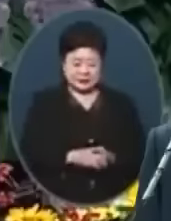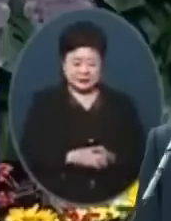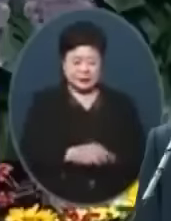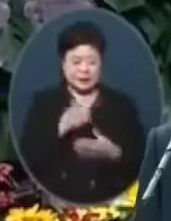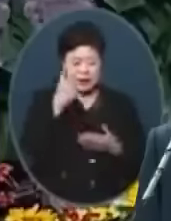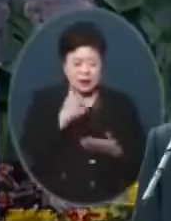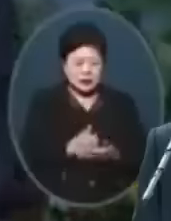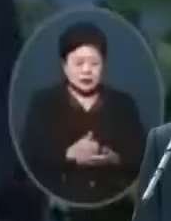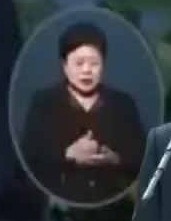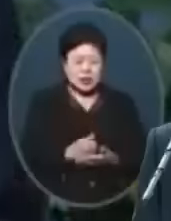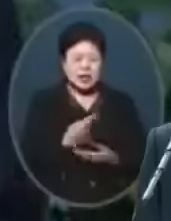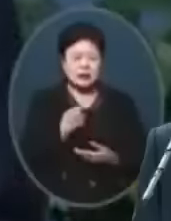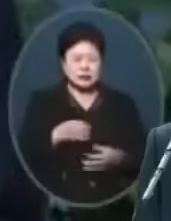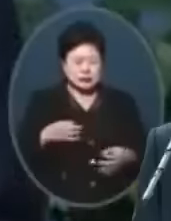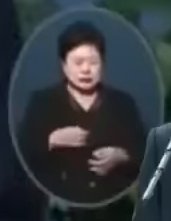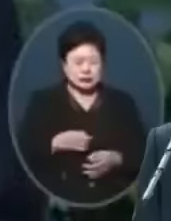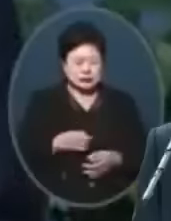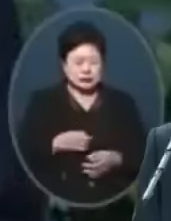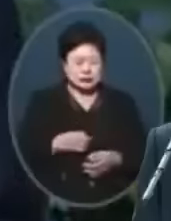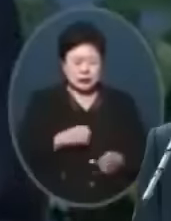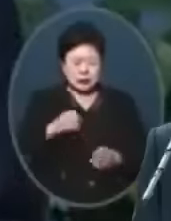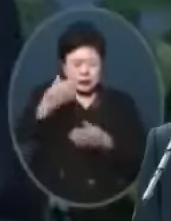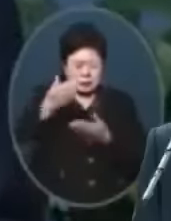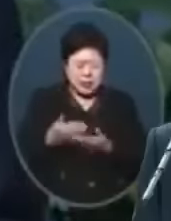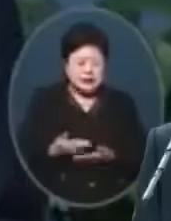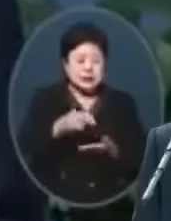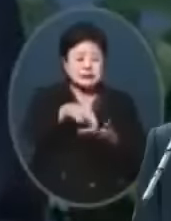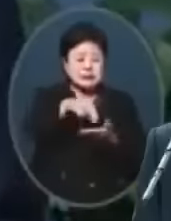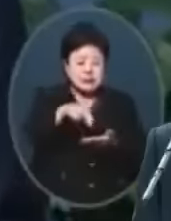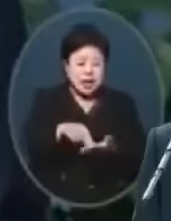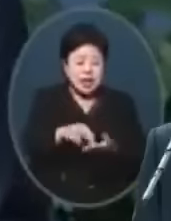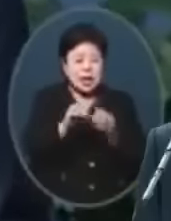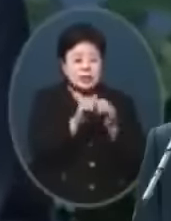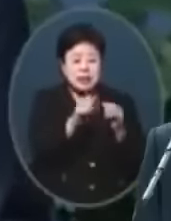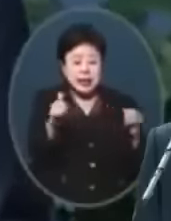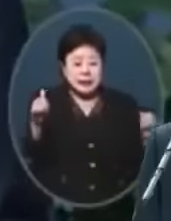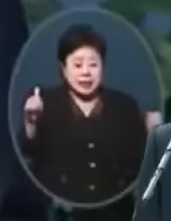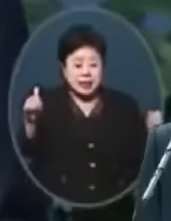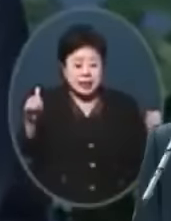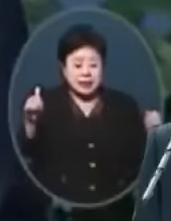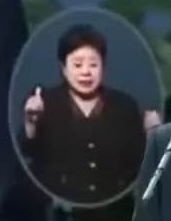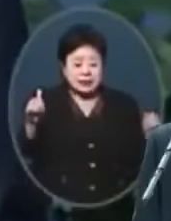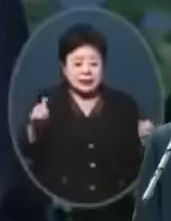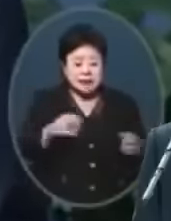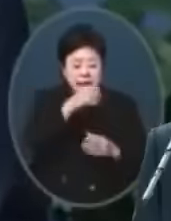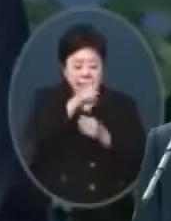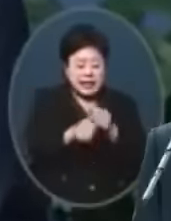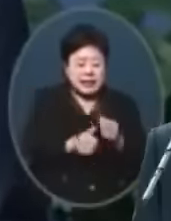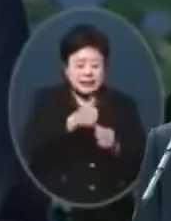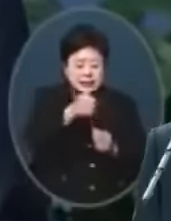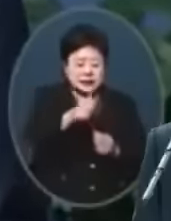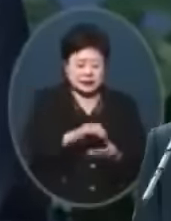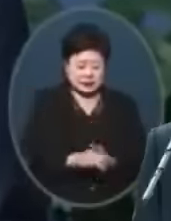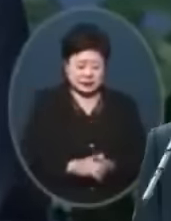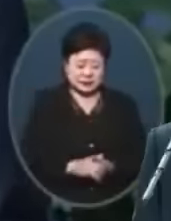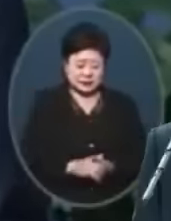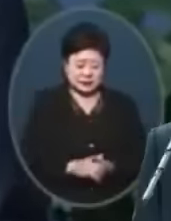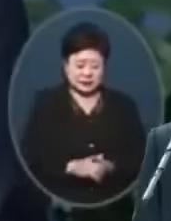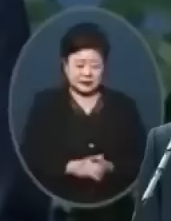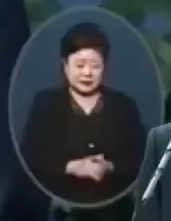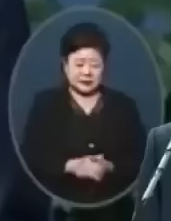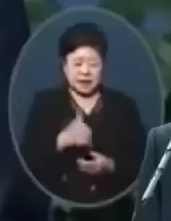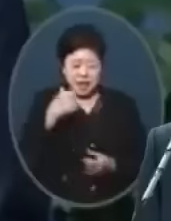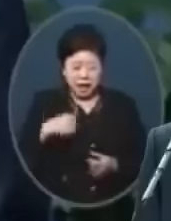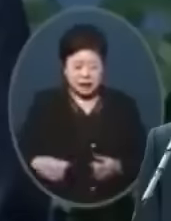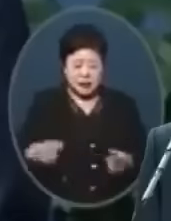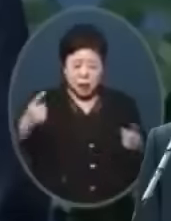죄를 짓고 불의하고 추악하고 버림을 받아야 마땅한 인간을 하나님은